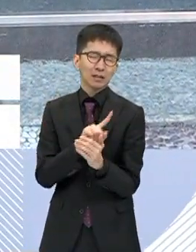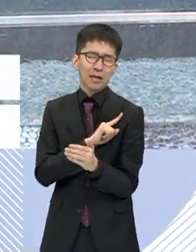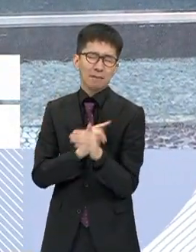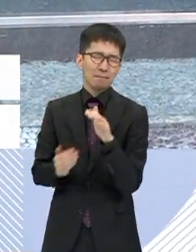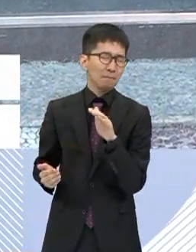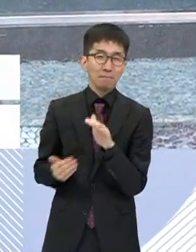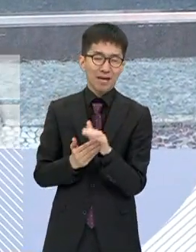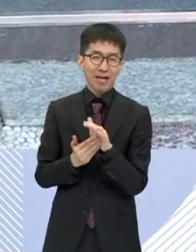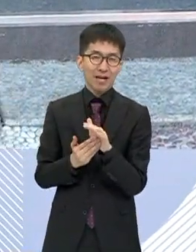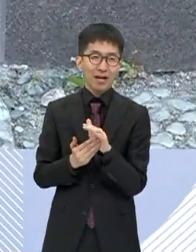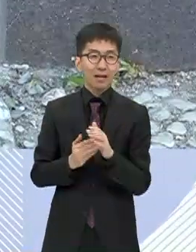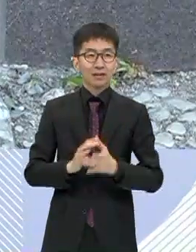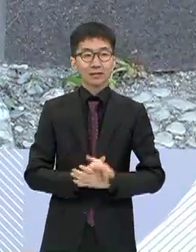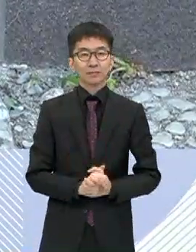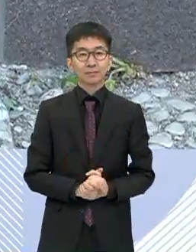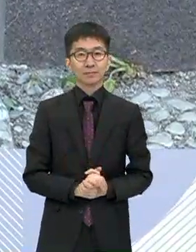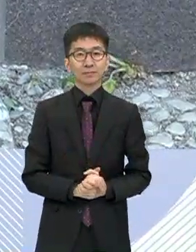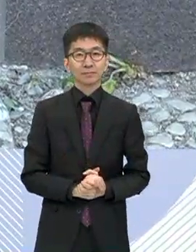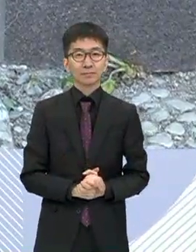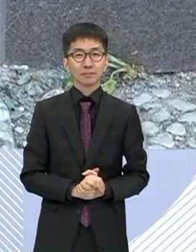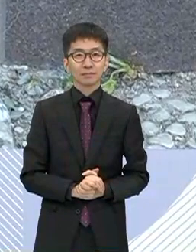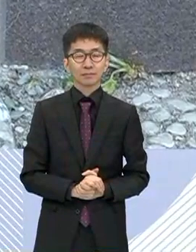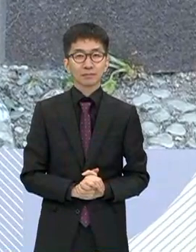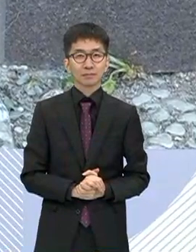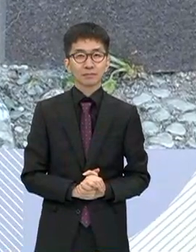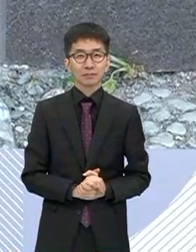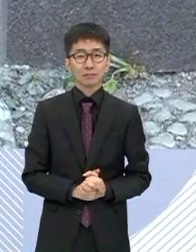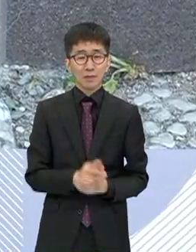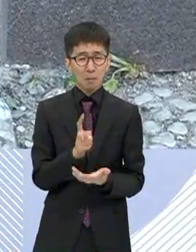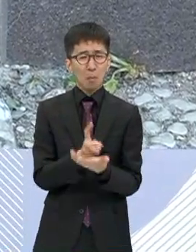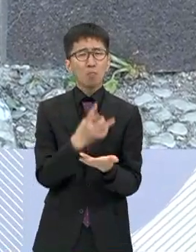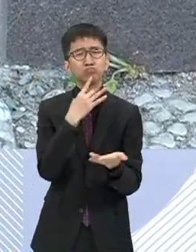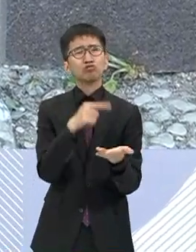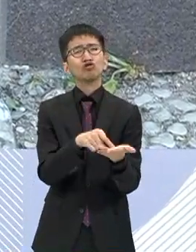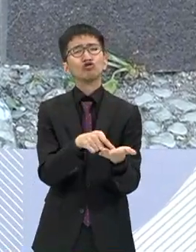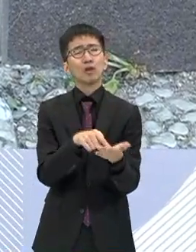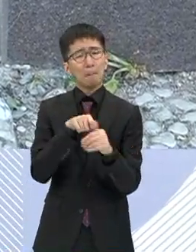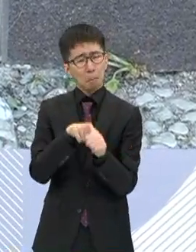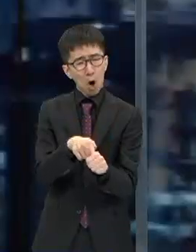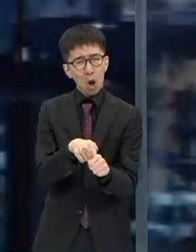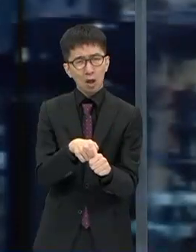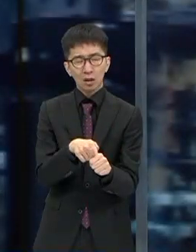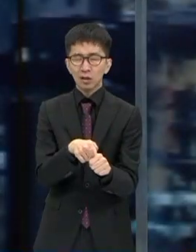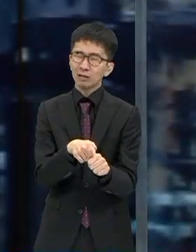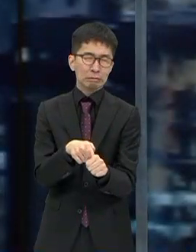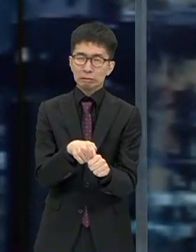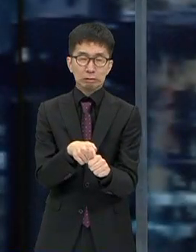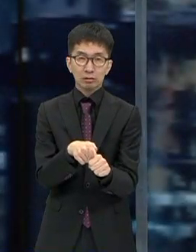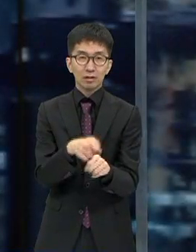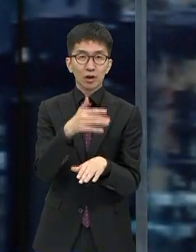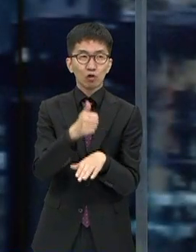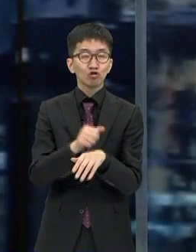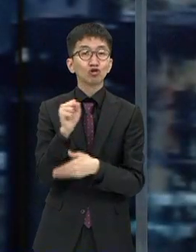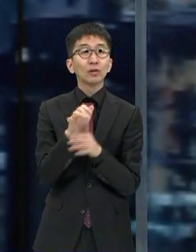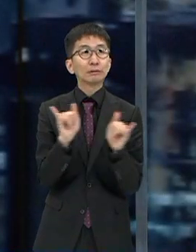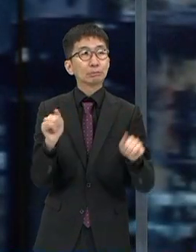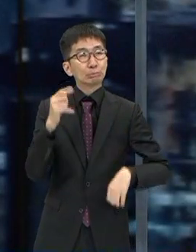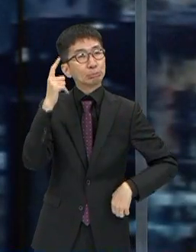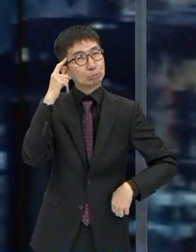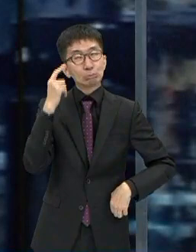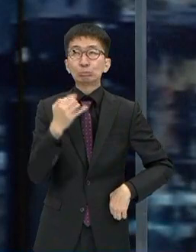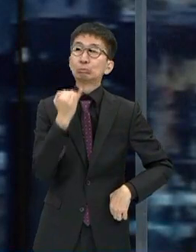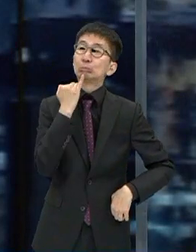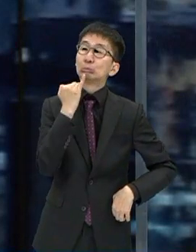가장 높은 형량이었습니다. 이렇게 법만 마련해놓고 엄벌은 처벌하지 않다 보니까 운전자들의 경각심